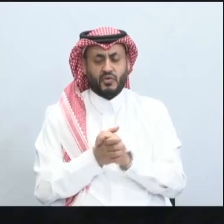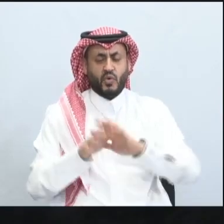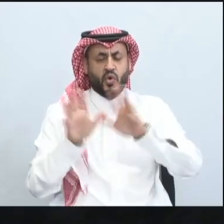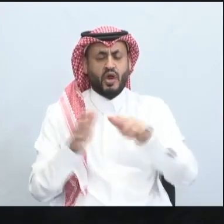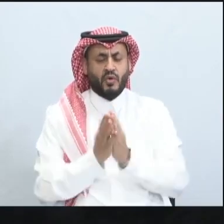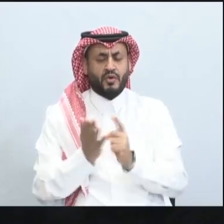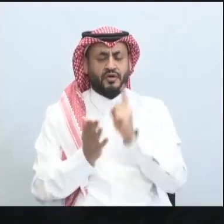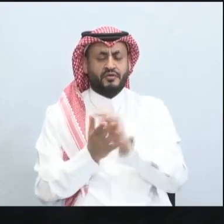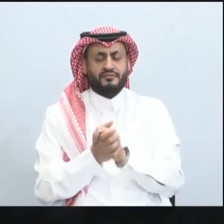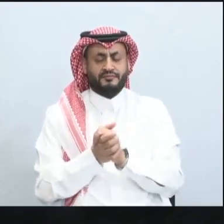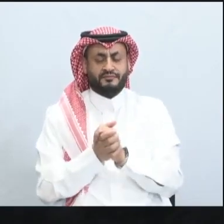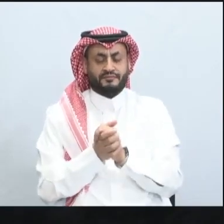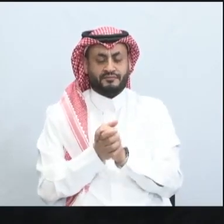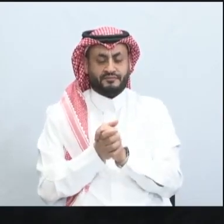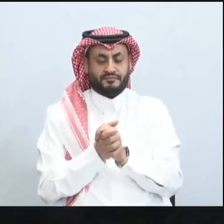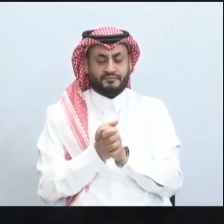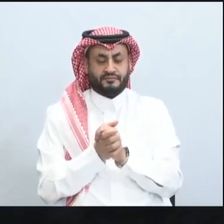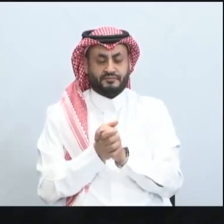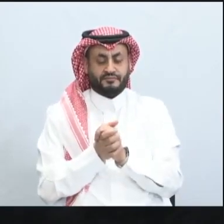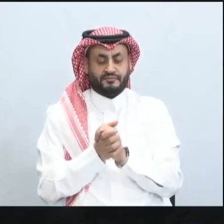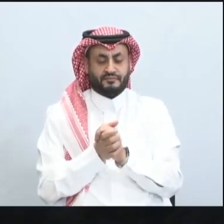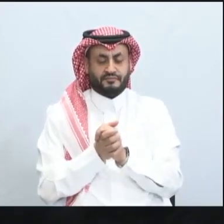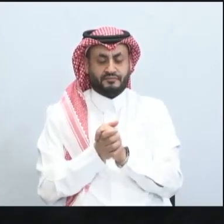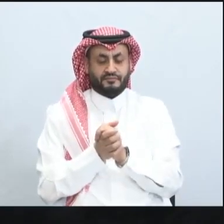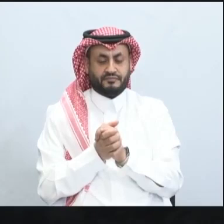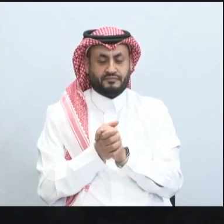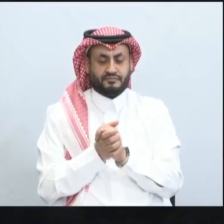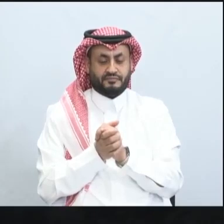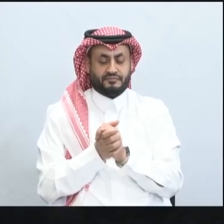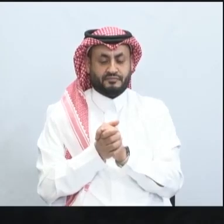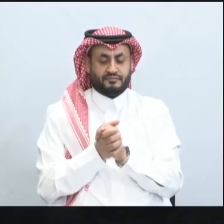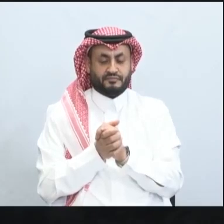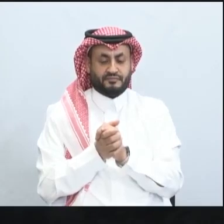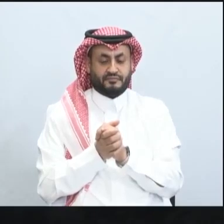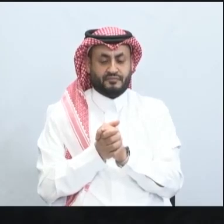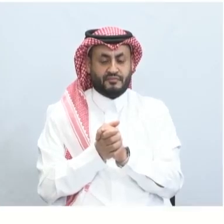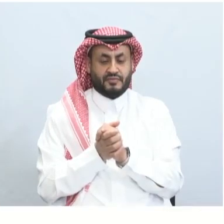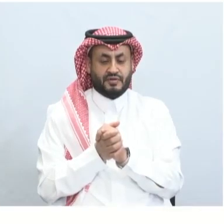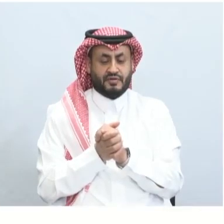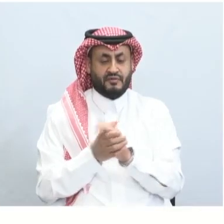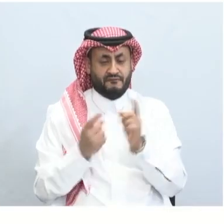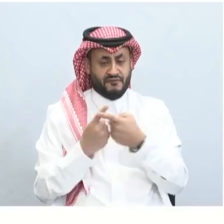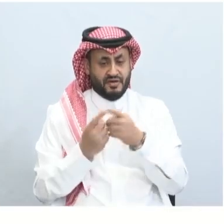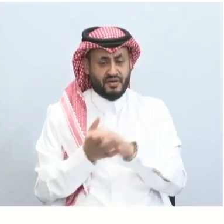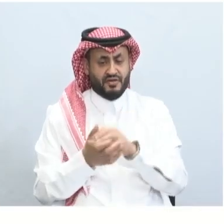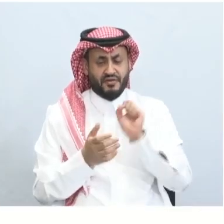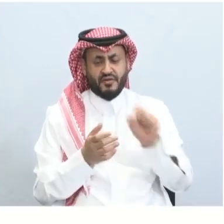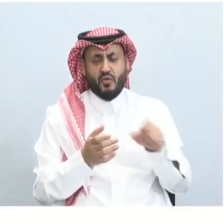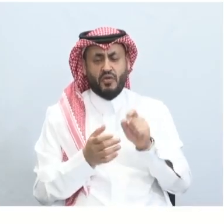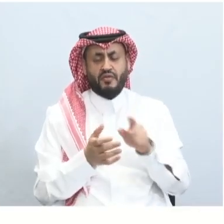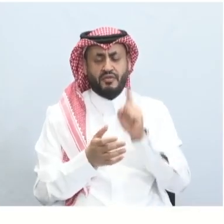وكذلك اذا في منتصف الايات وغير ذلك فينبغي لك ان تتعوذ بالله من الشيطان